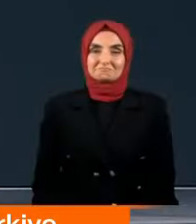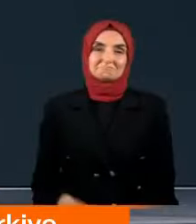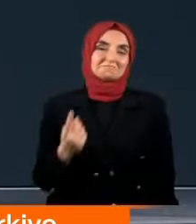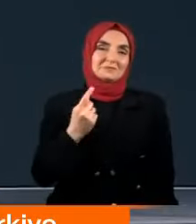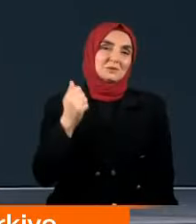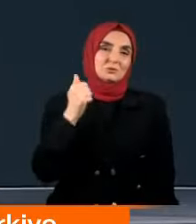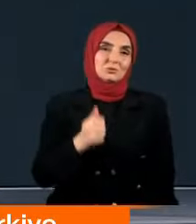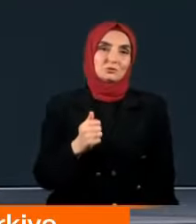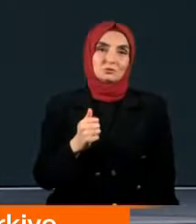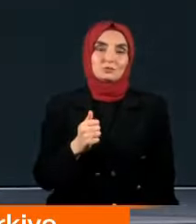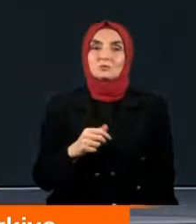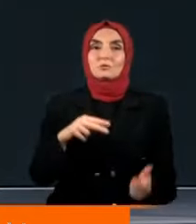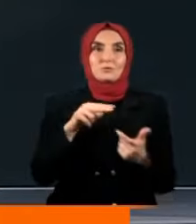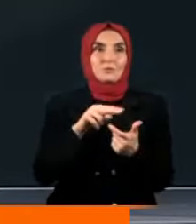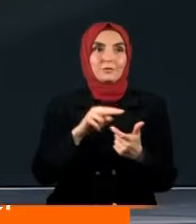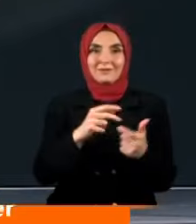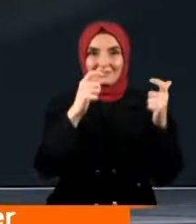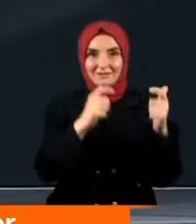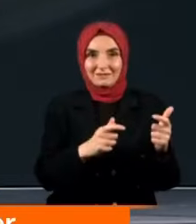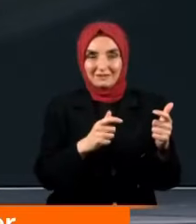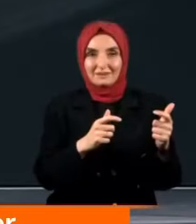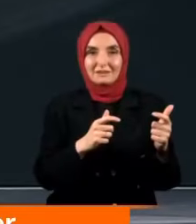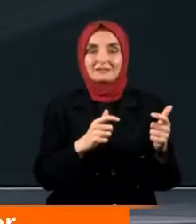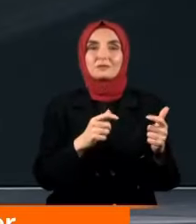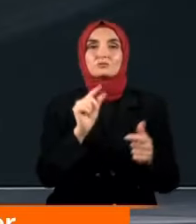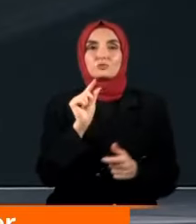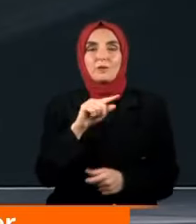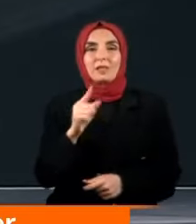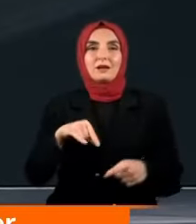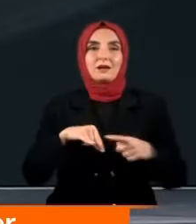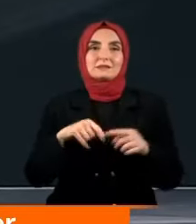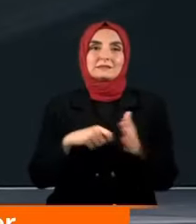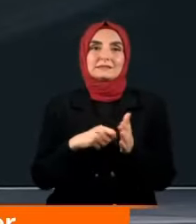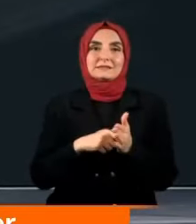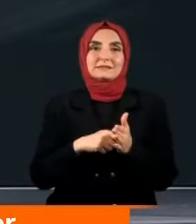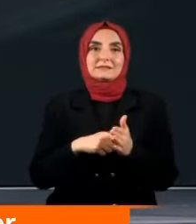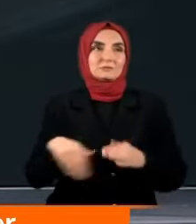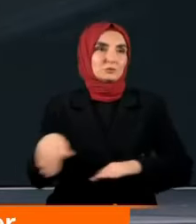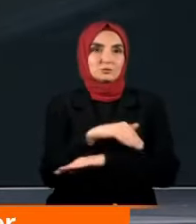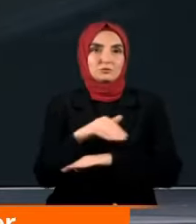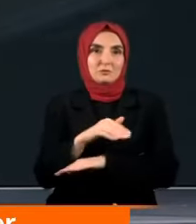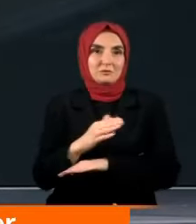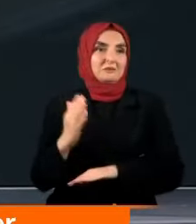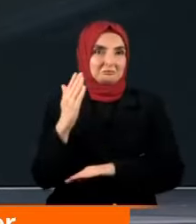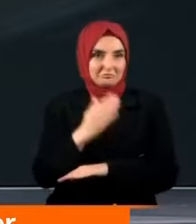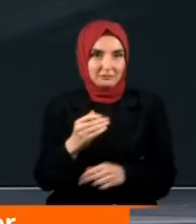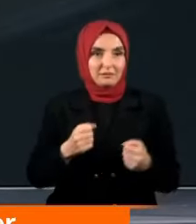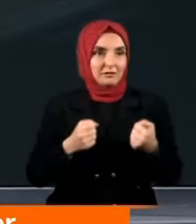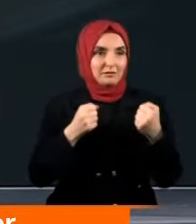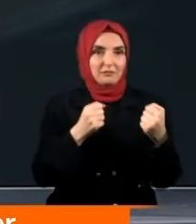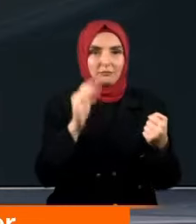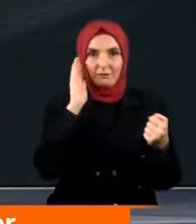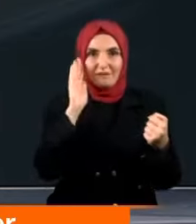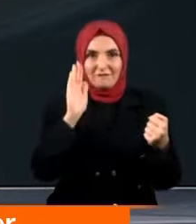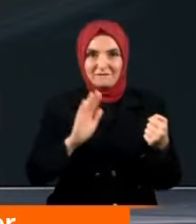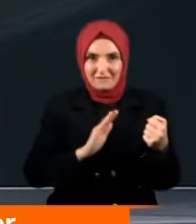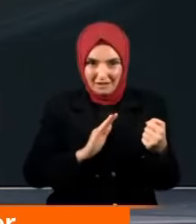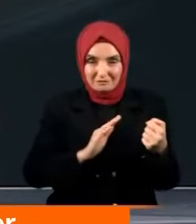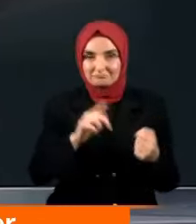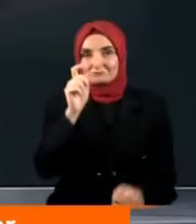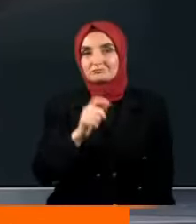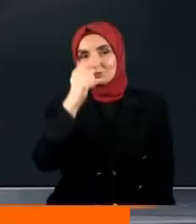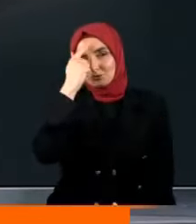Yolunuz Ümraniye'deki Ulubatlı Hasan Sokağı'na düştüyse ve aracınızla sorunsuz bir şekilde ilerleyebiliyorsanız şanslısınız demektir. Çünkü aynı